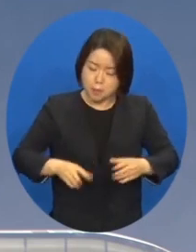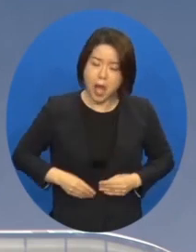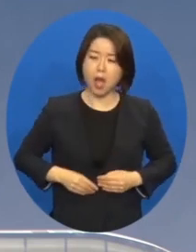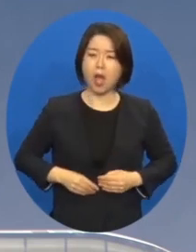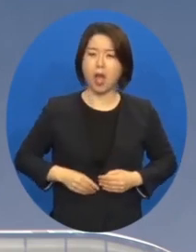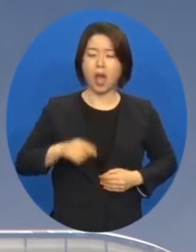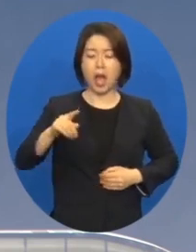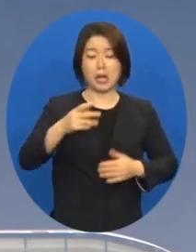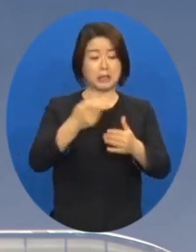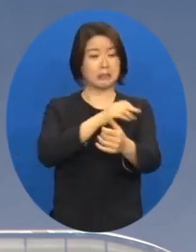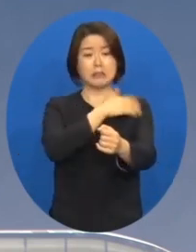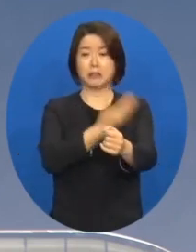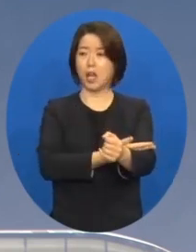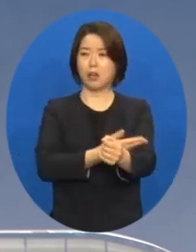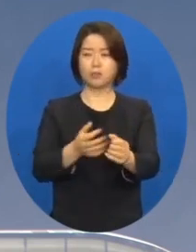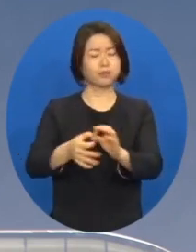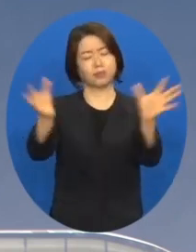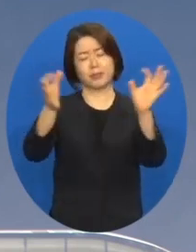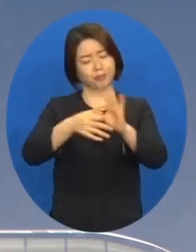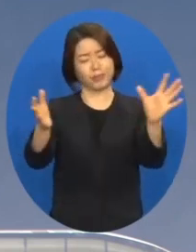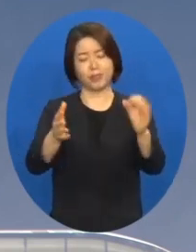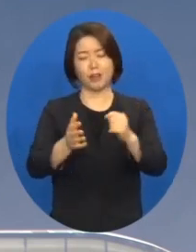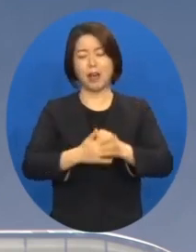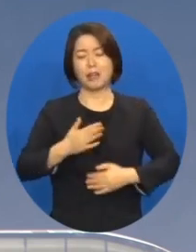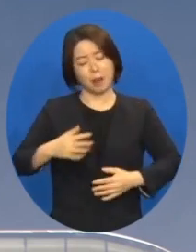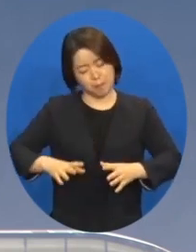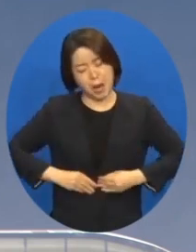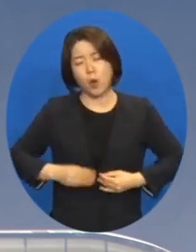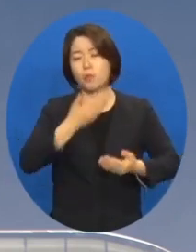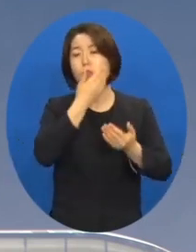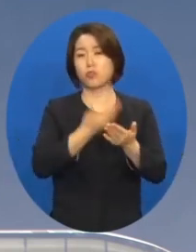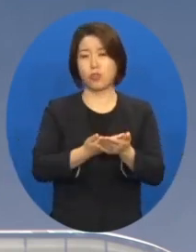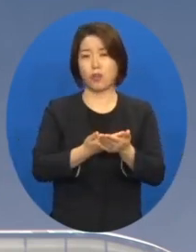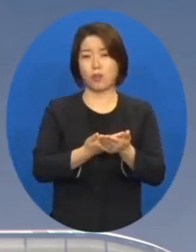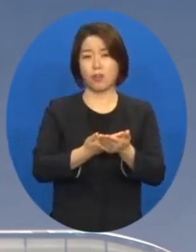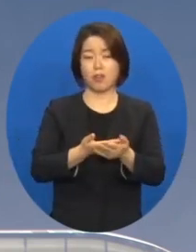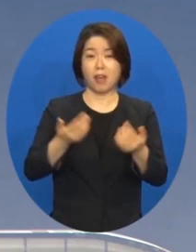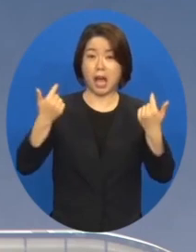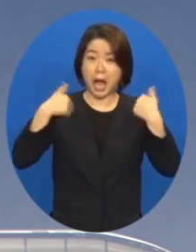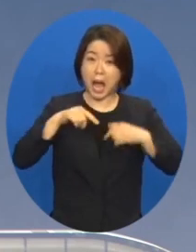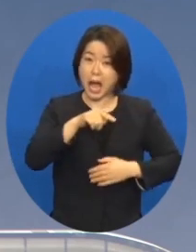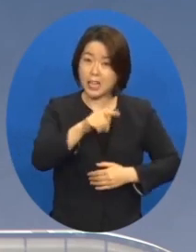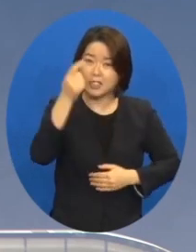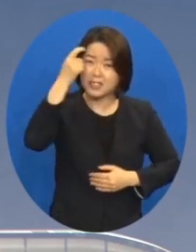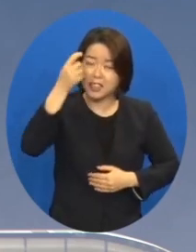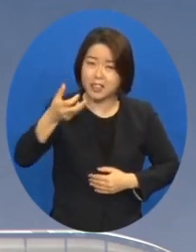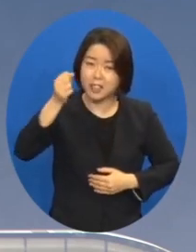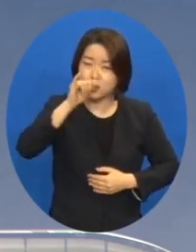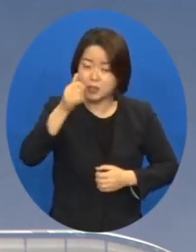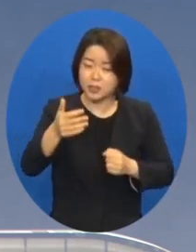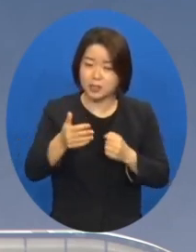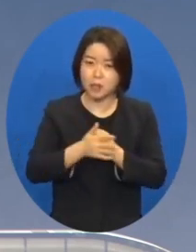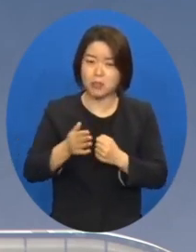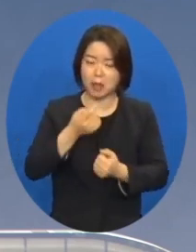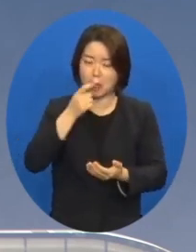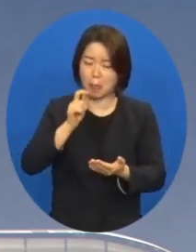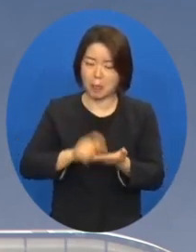그릇이 중요하지. 장자권 그게 뭐 중요하겠어? 늘 그렇게 생각했었기 때문에 그렇게 장자권을 팔아버린